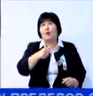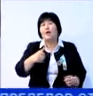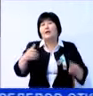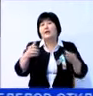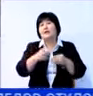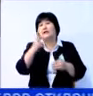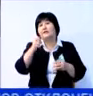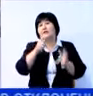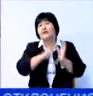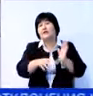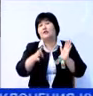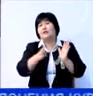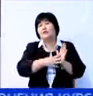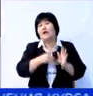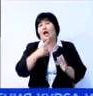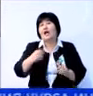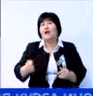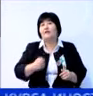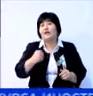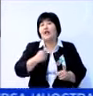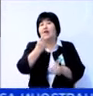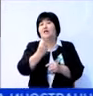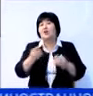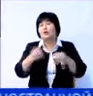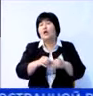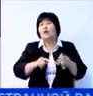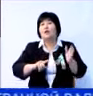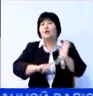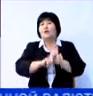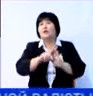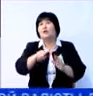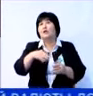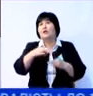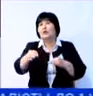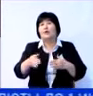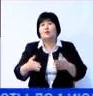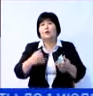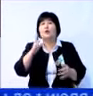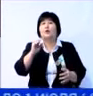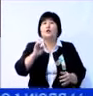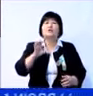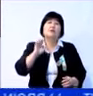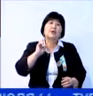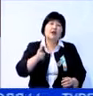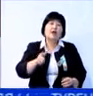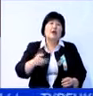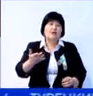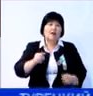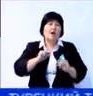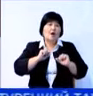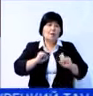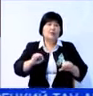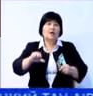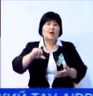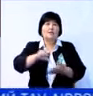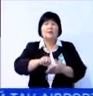составе 279-й гвардейской стрелковой дивизии дошел огненными тропами войны до Кёнигсберга. За мужество и героизм